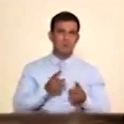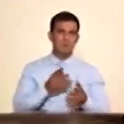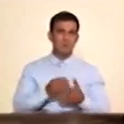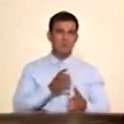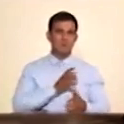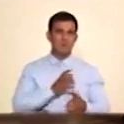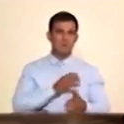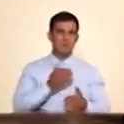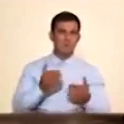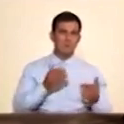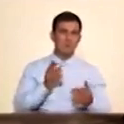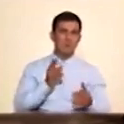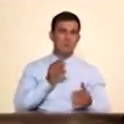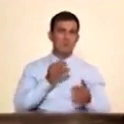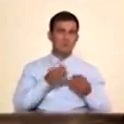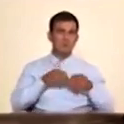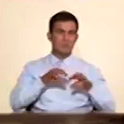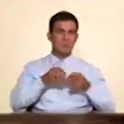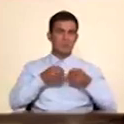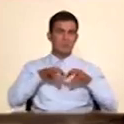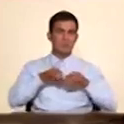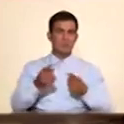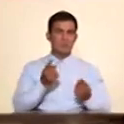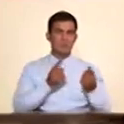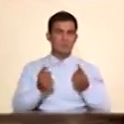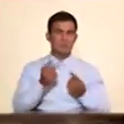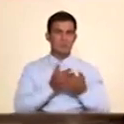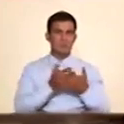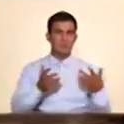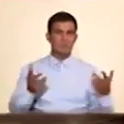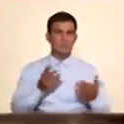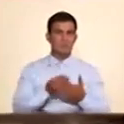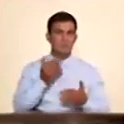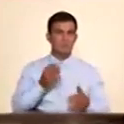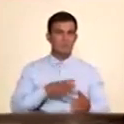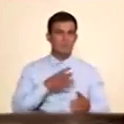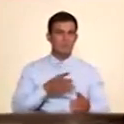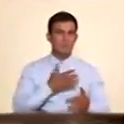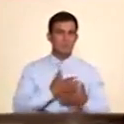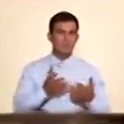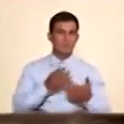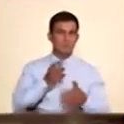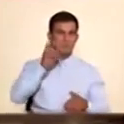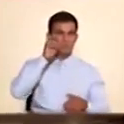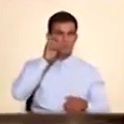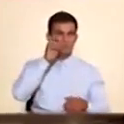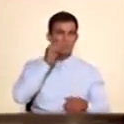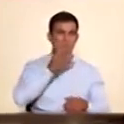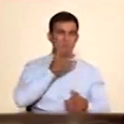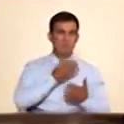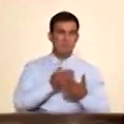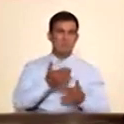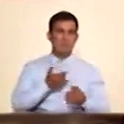oilasidan va amaldorlarning oilasini vakillari bo'lganligi uchun ularga davlat bevosita